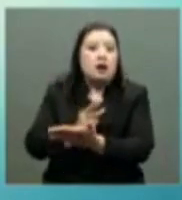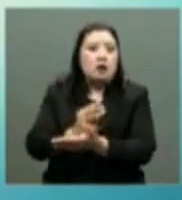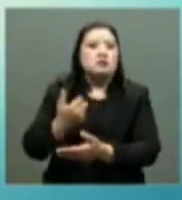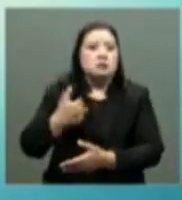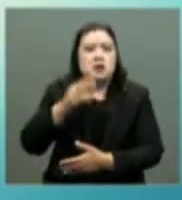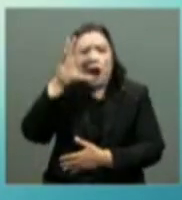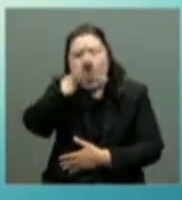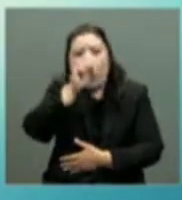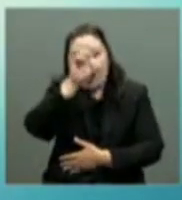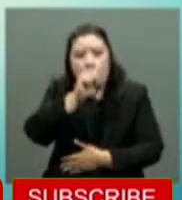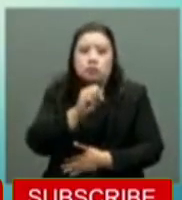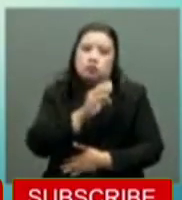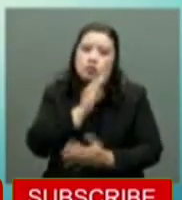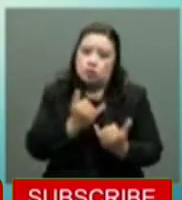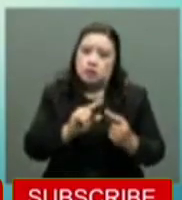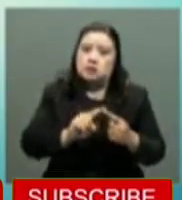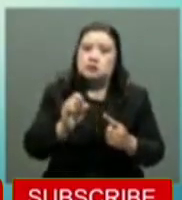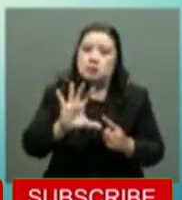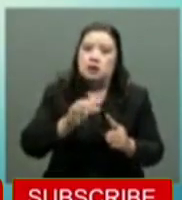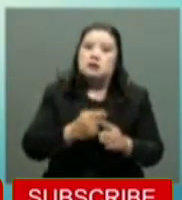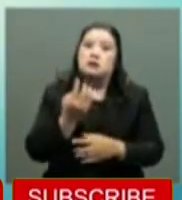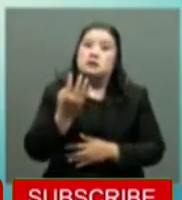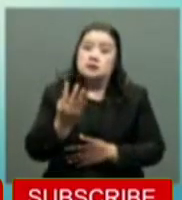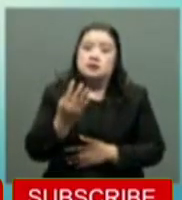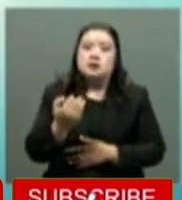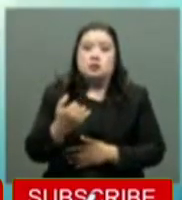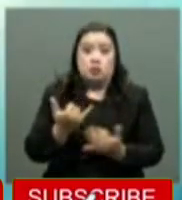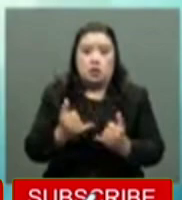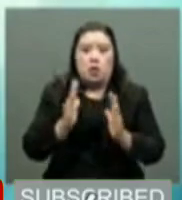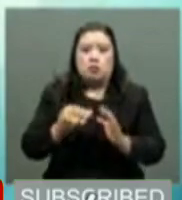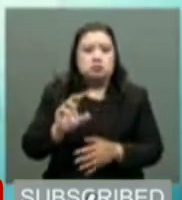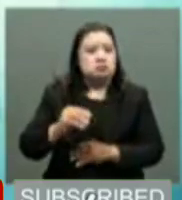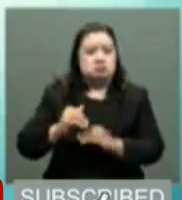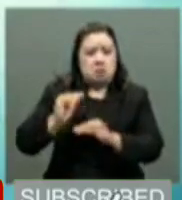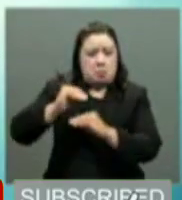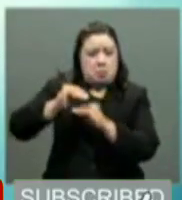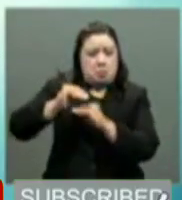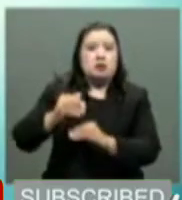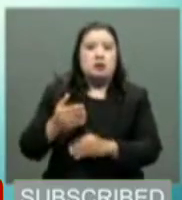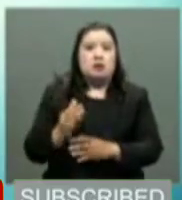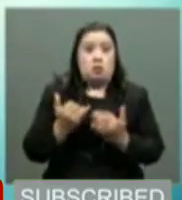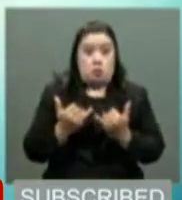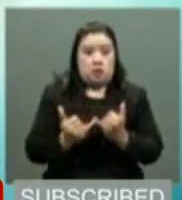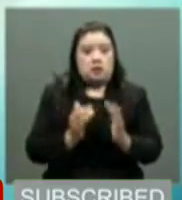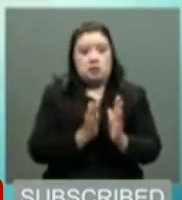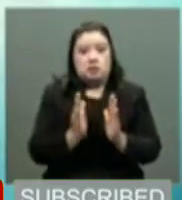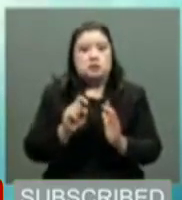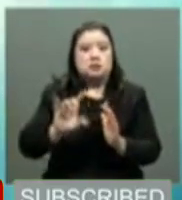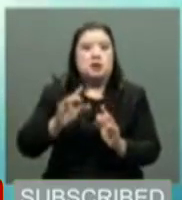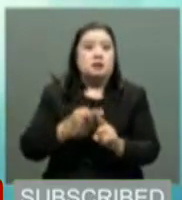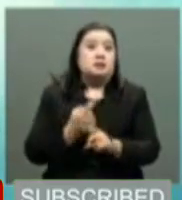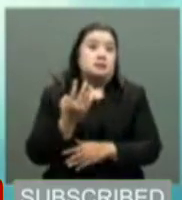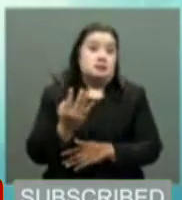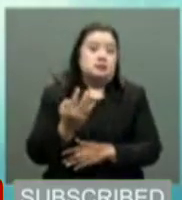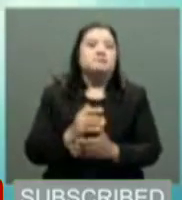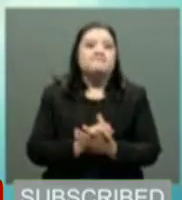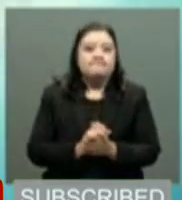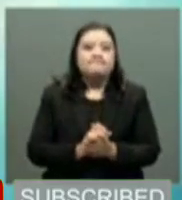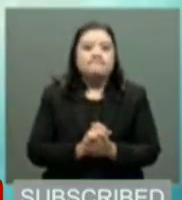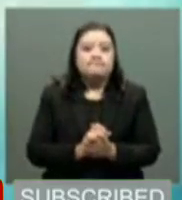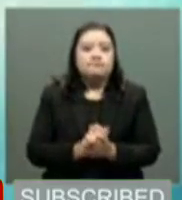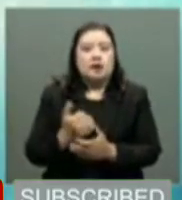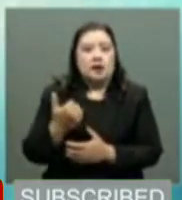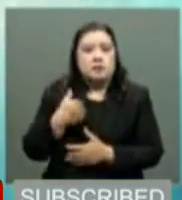ในช่วงของปลายเดือนที่แล้วนะครับจนกระทั่งถึงวันนี้เนี่ยก็มีการพยากรณ์ในเชิงที่ว่